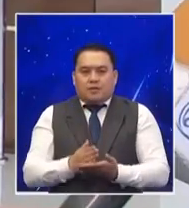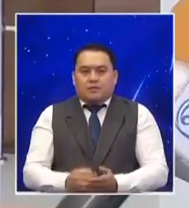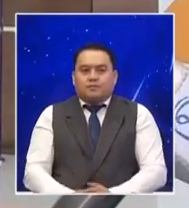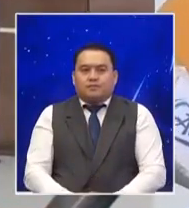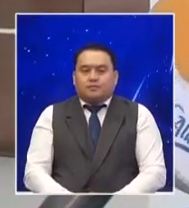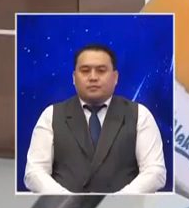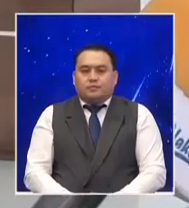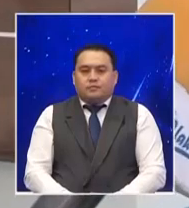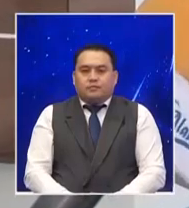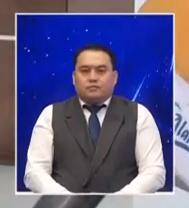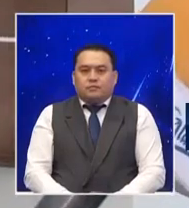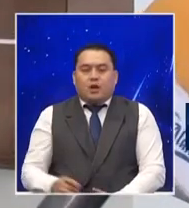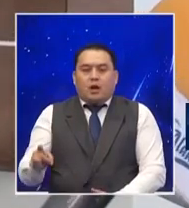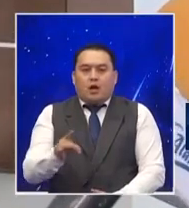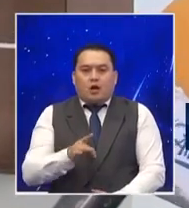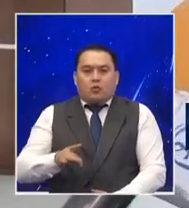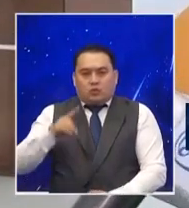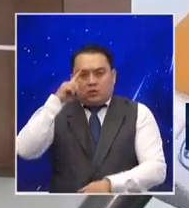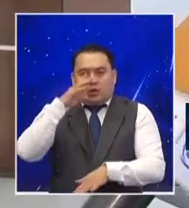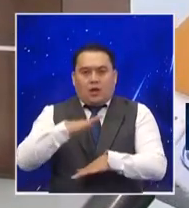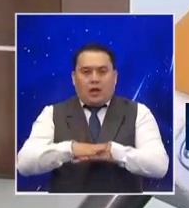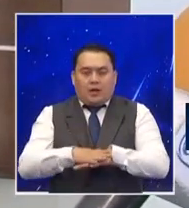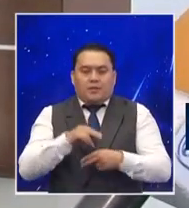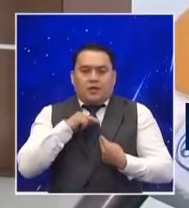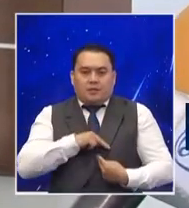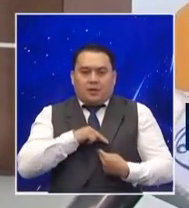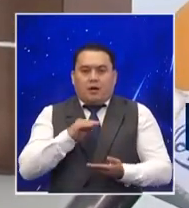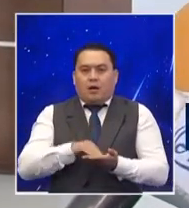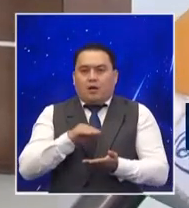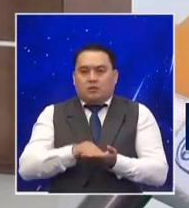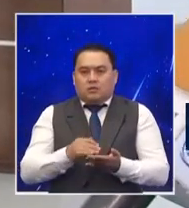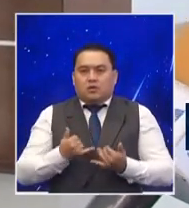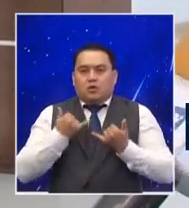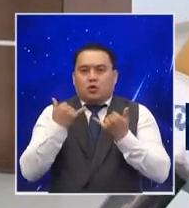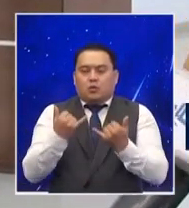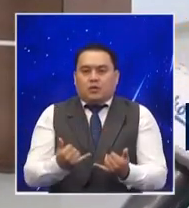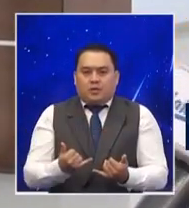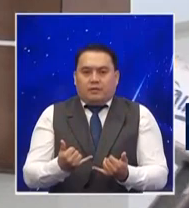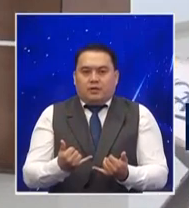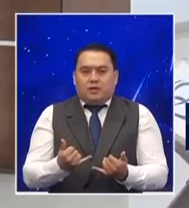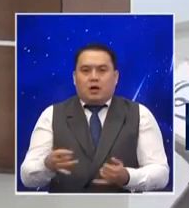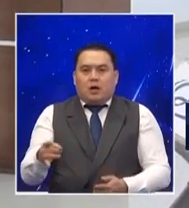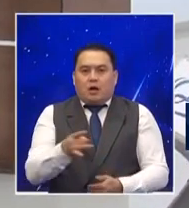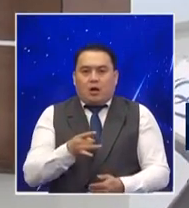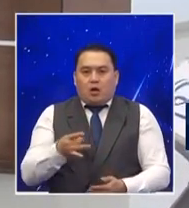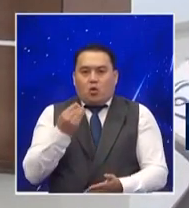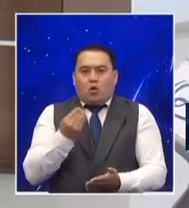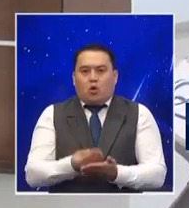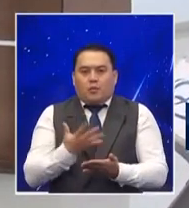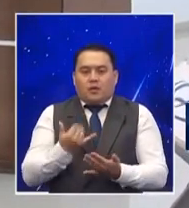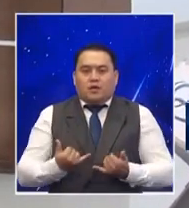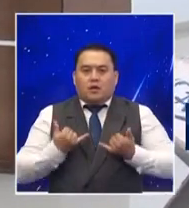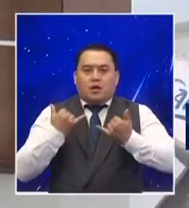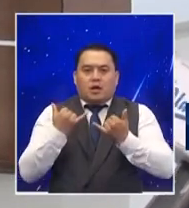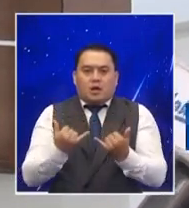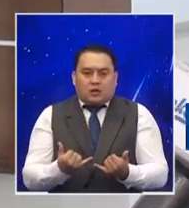Ауданымыздың әкімі еңбегімізді бағалап, марапаттап жатыр. не ауданымызды құрметті азаматы атағын